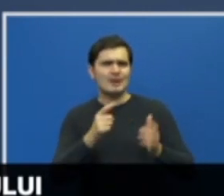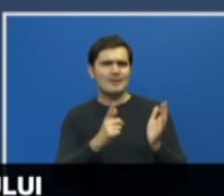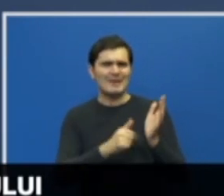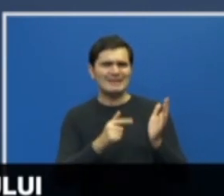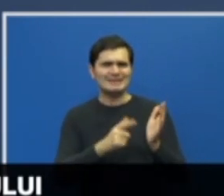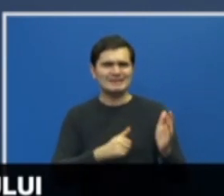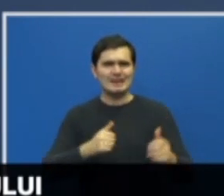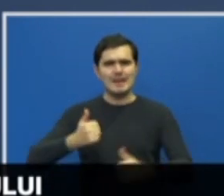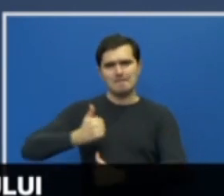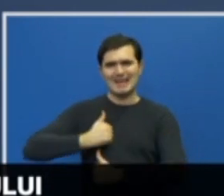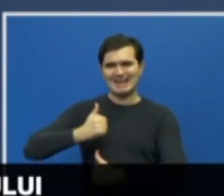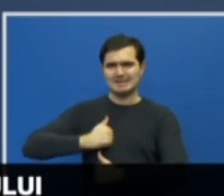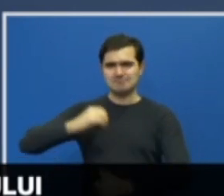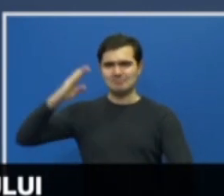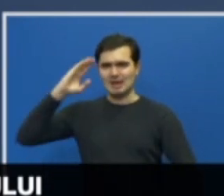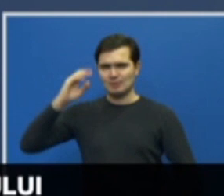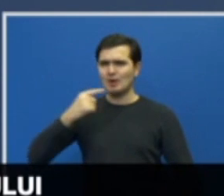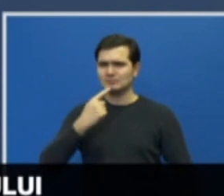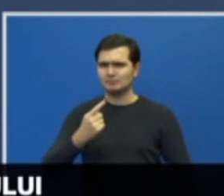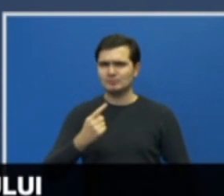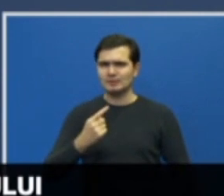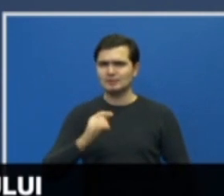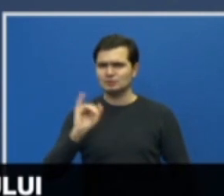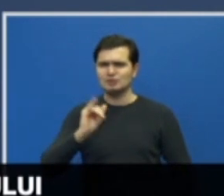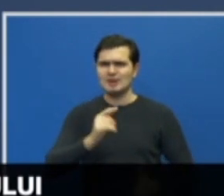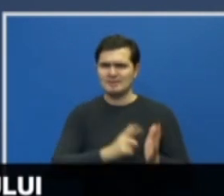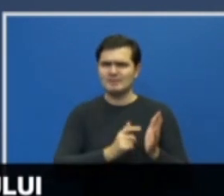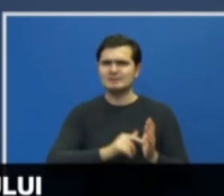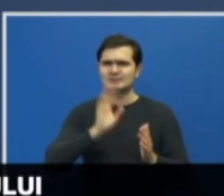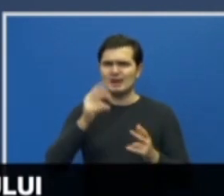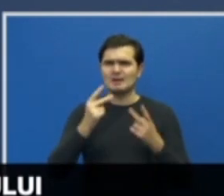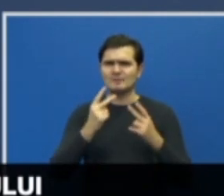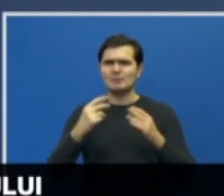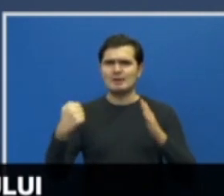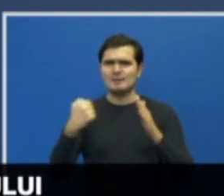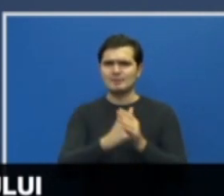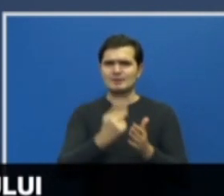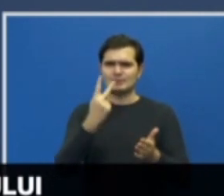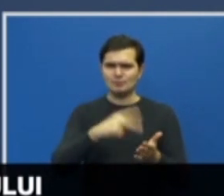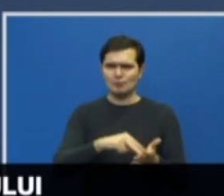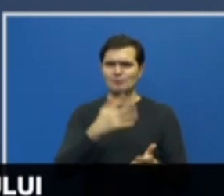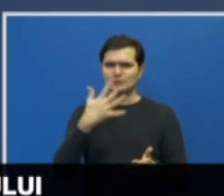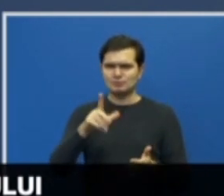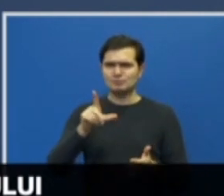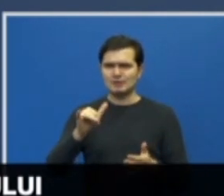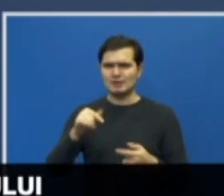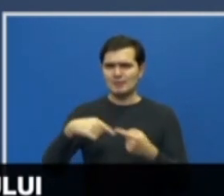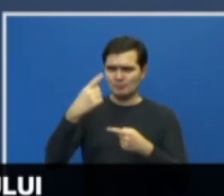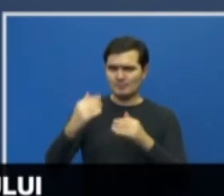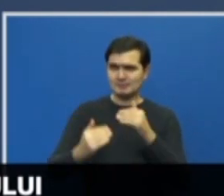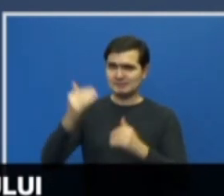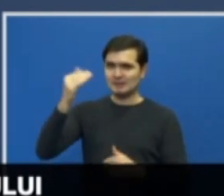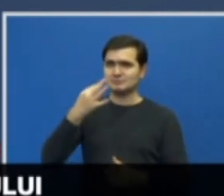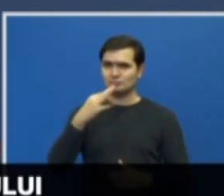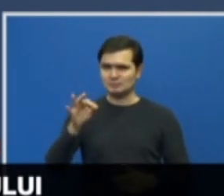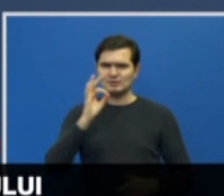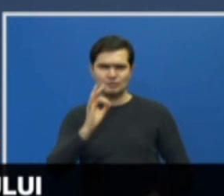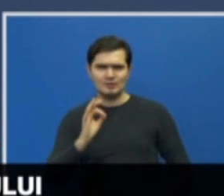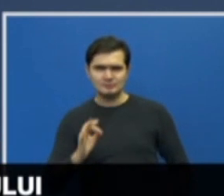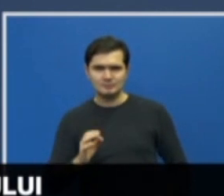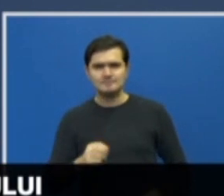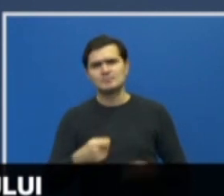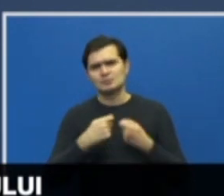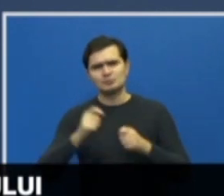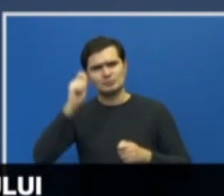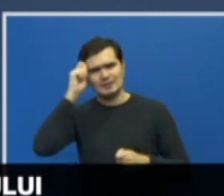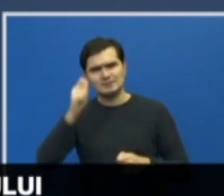au apărut informații că și cele ce au o valoare de până în 2500 ar urma să crească cu 10%. Cu tot respectul,